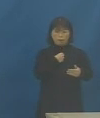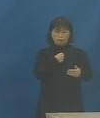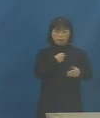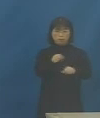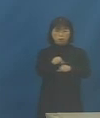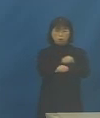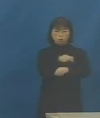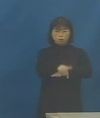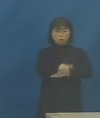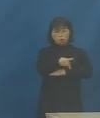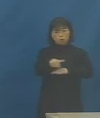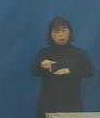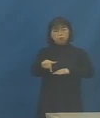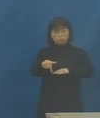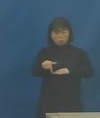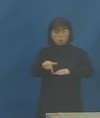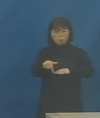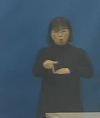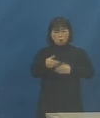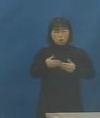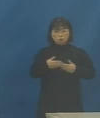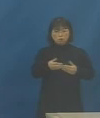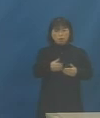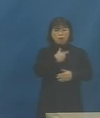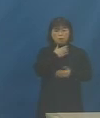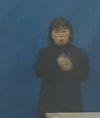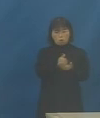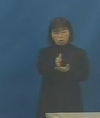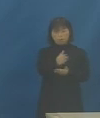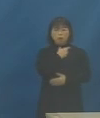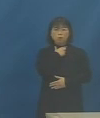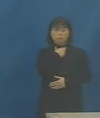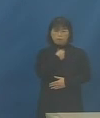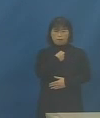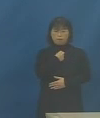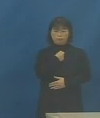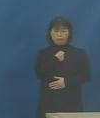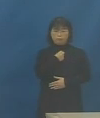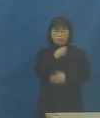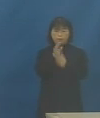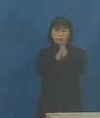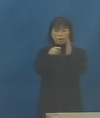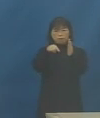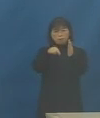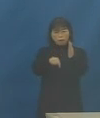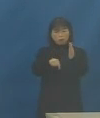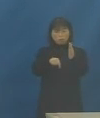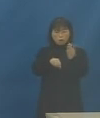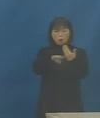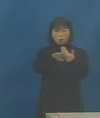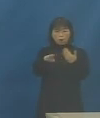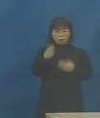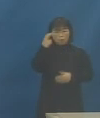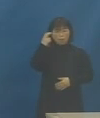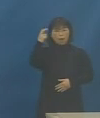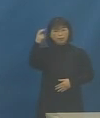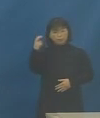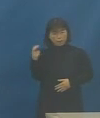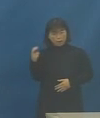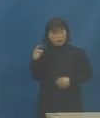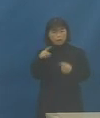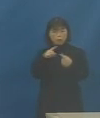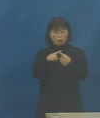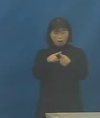した特別プロジェクトをスタートさせたいと思いますまた県内に他にも大山10日それから